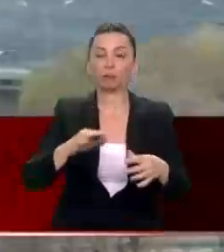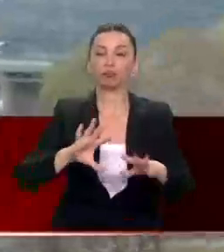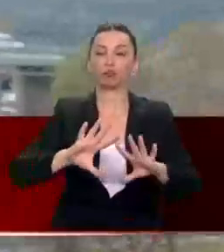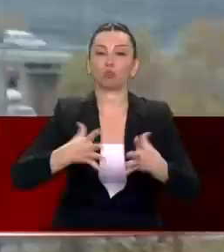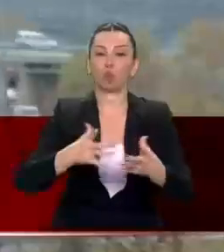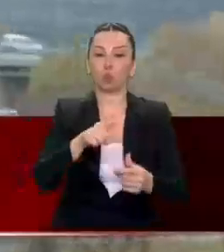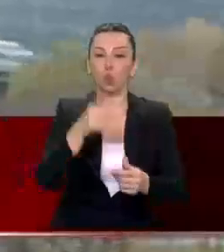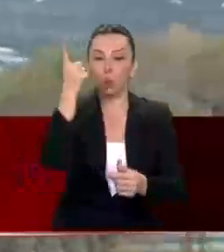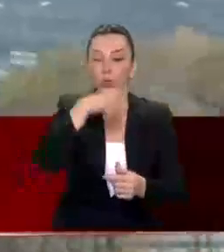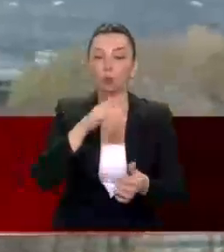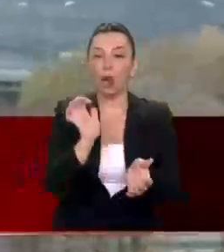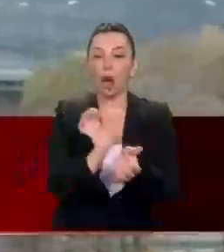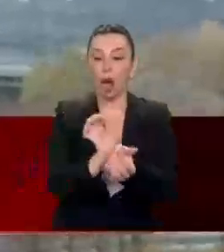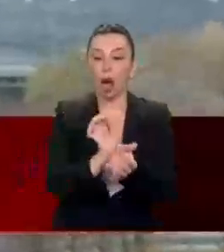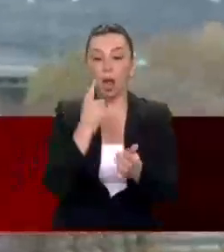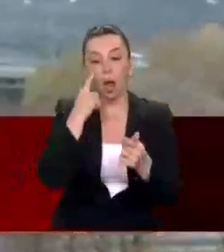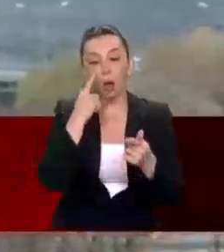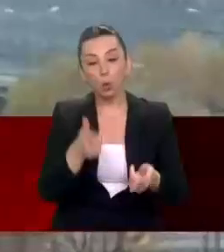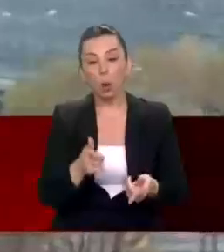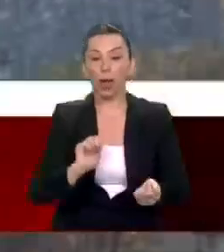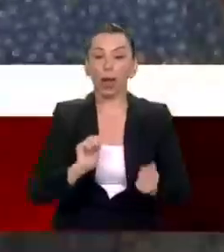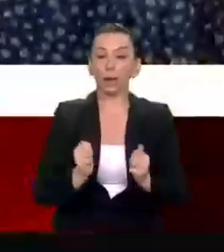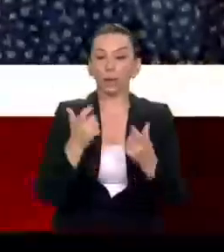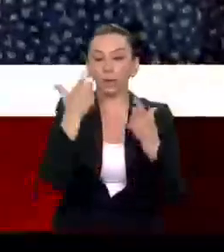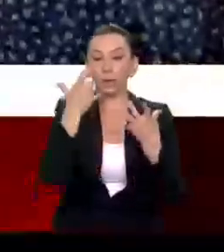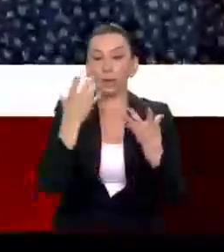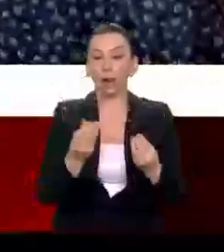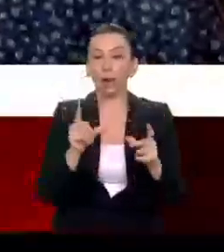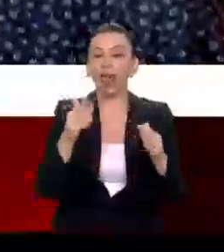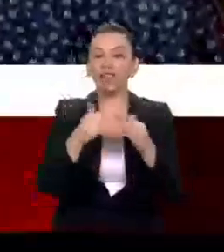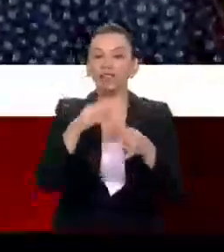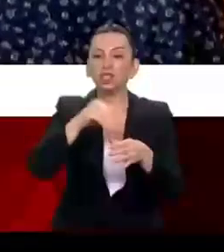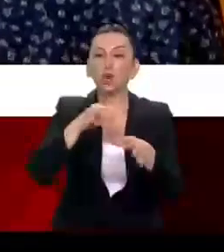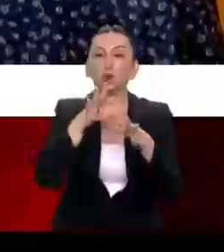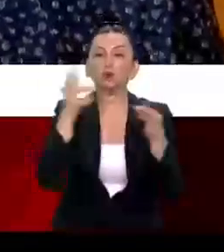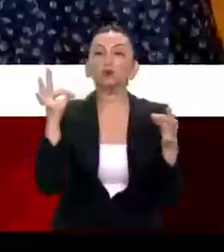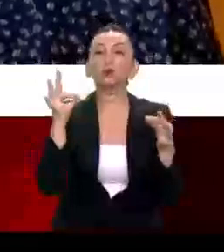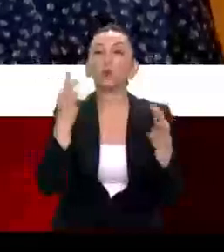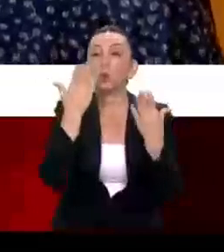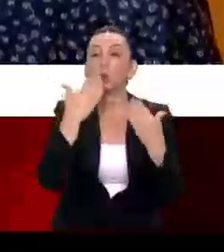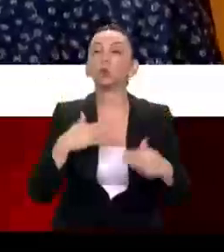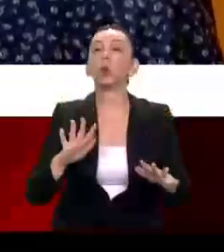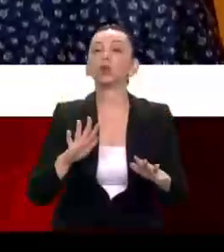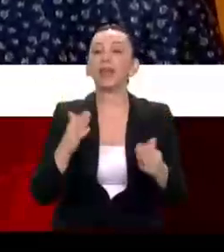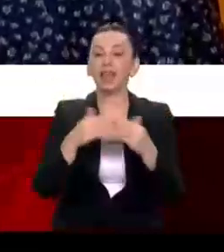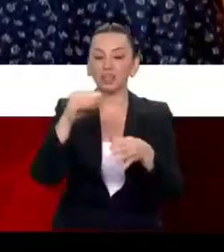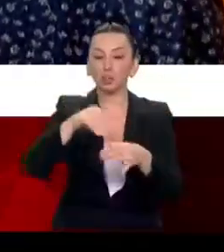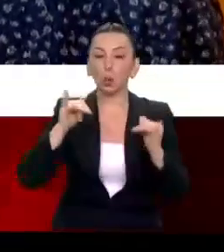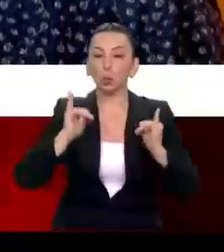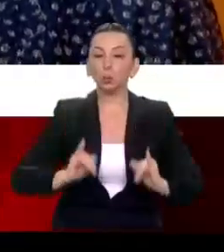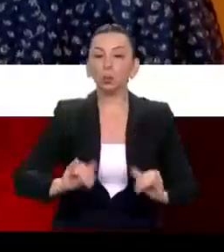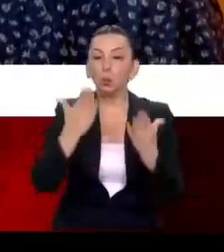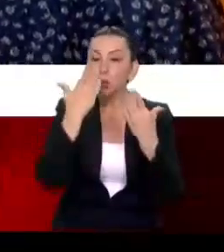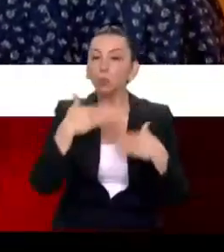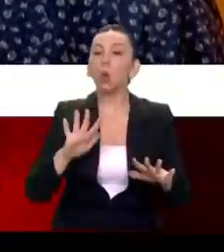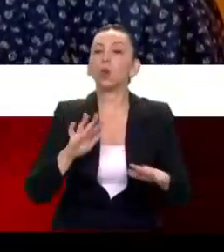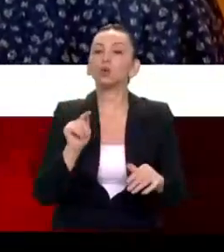aile içerisindeki tutum ve davranışlardan geliyor evde mutluluk yaşanamıyorsa evde bir huzur yaşanamıyorsa